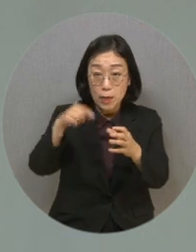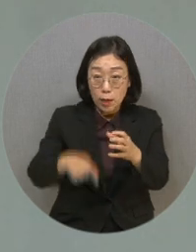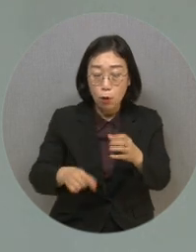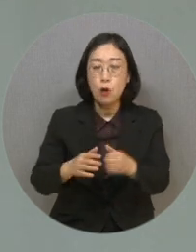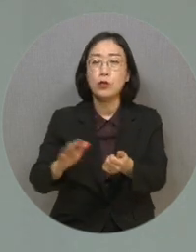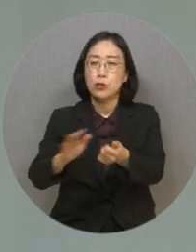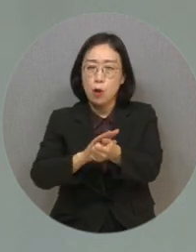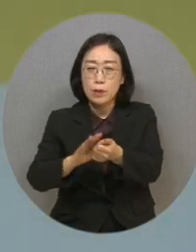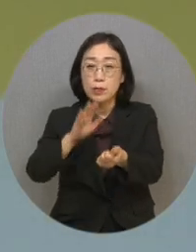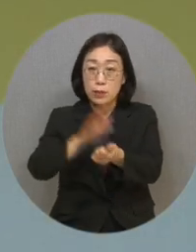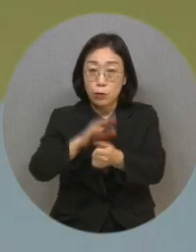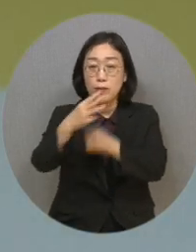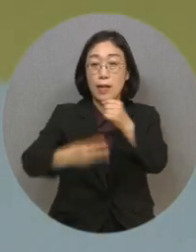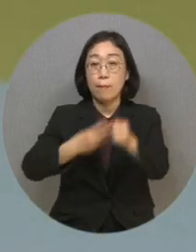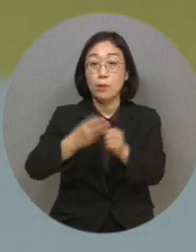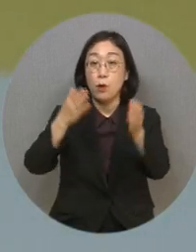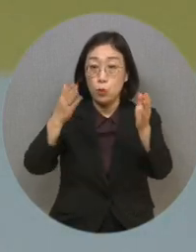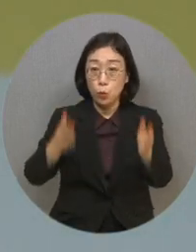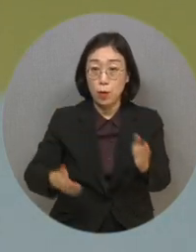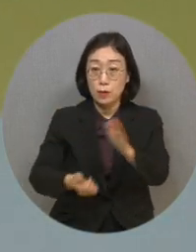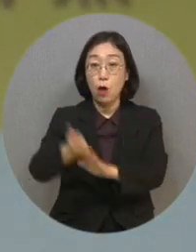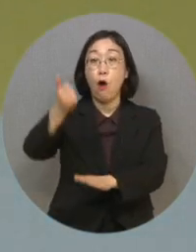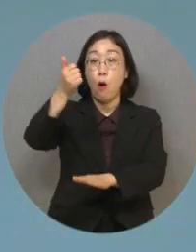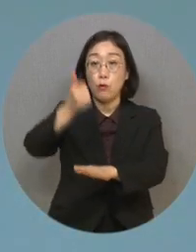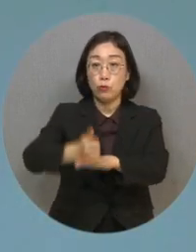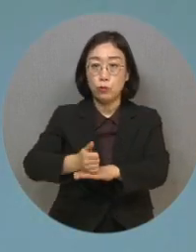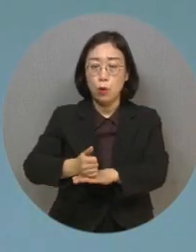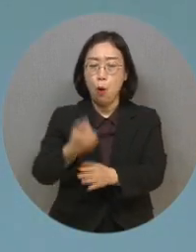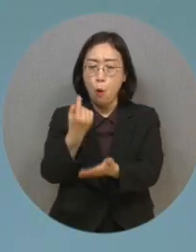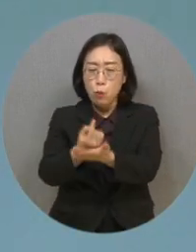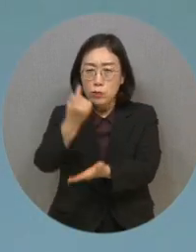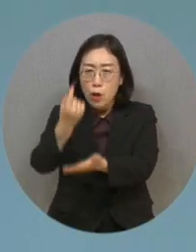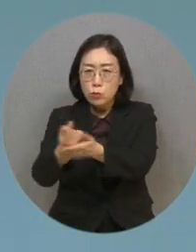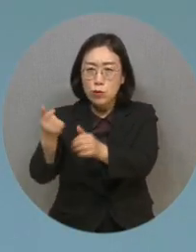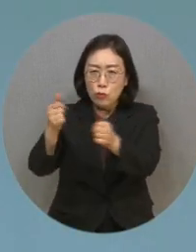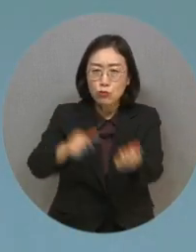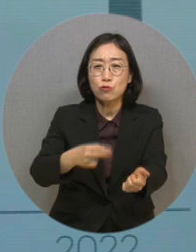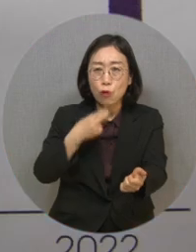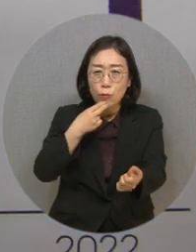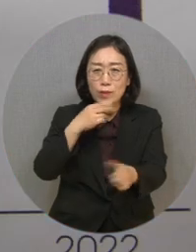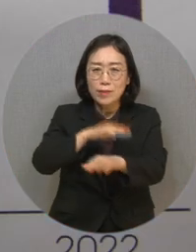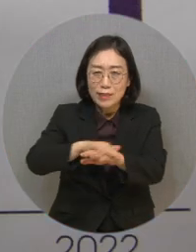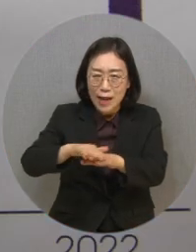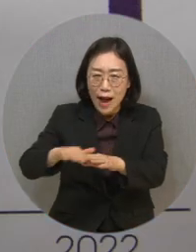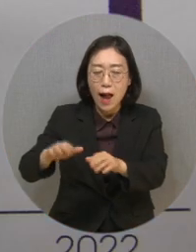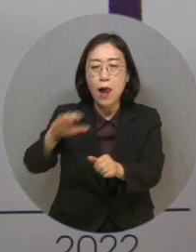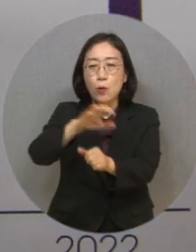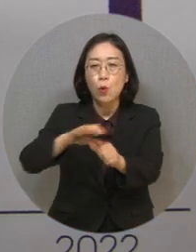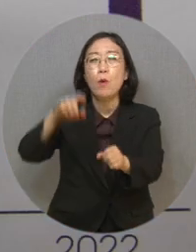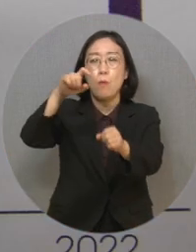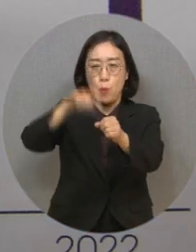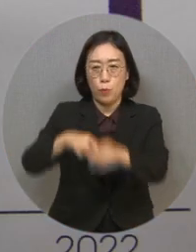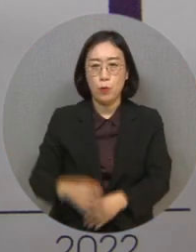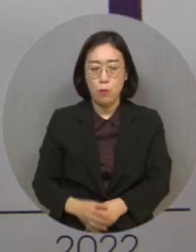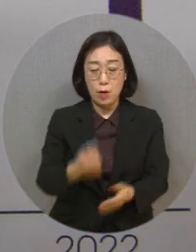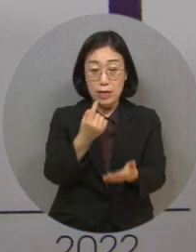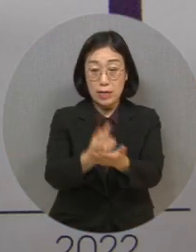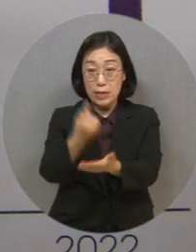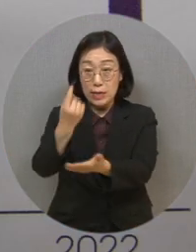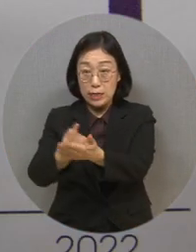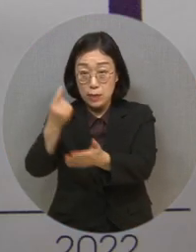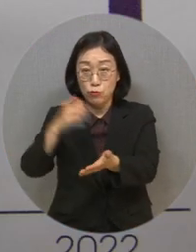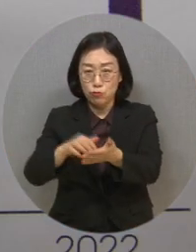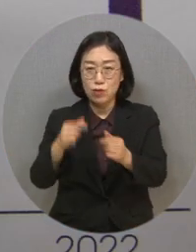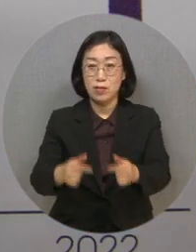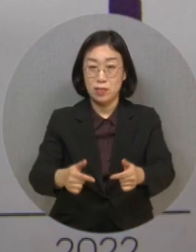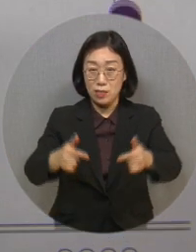만들어낸 3년간의 성과는 고독사 없는 의정부 실현이었습니다. 1인 가구가 증가하고 있는 현대